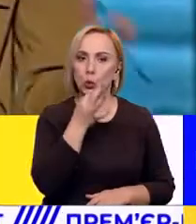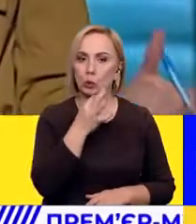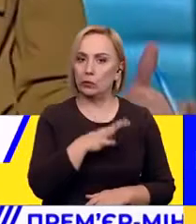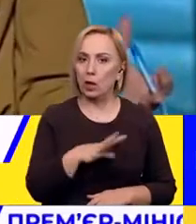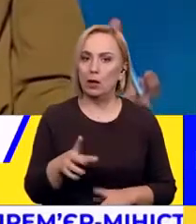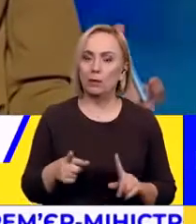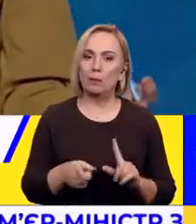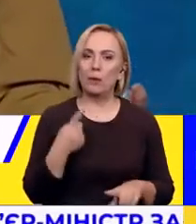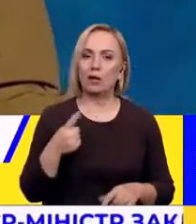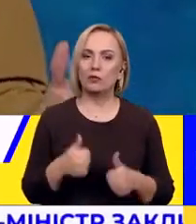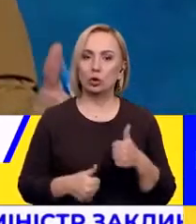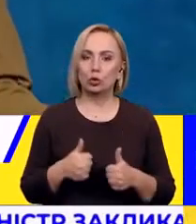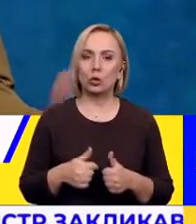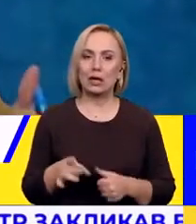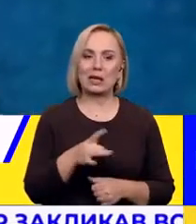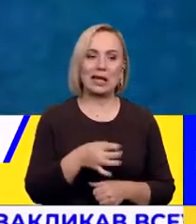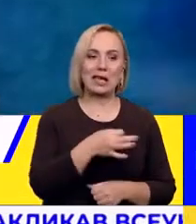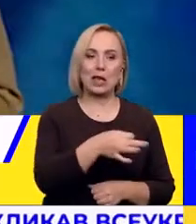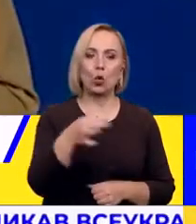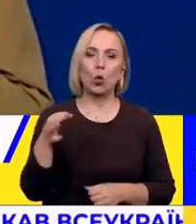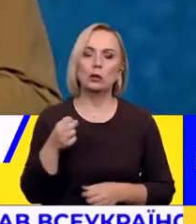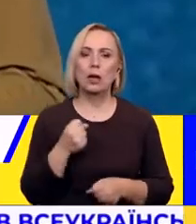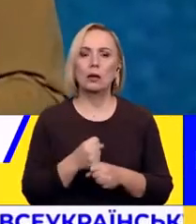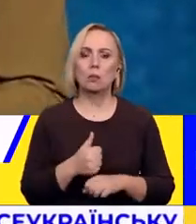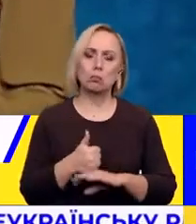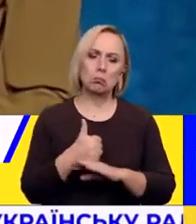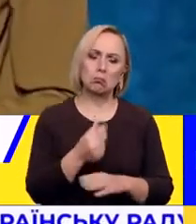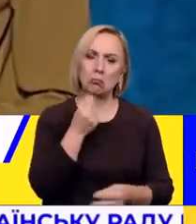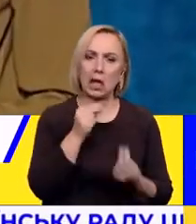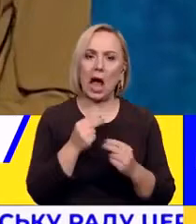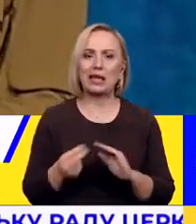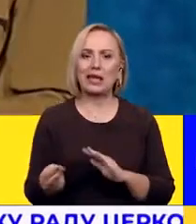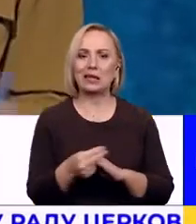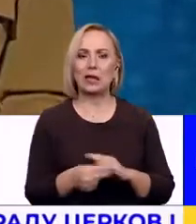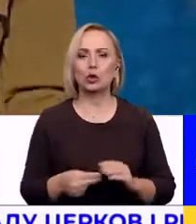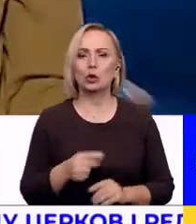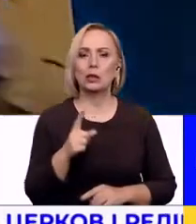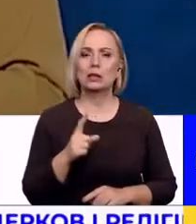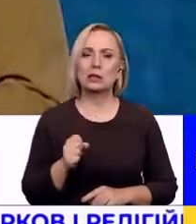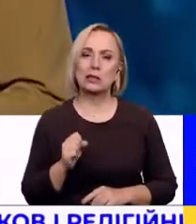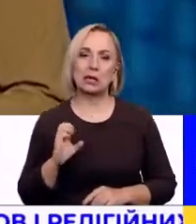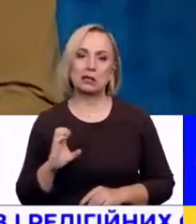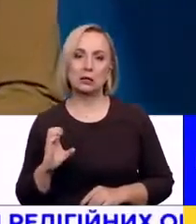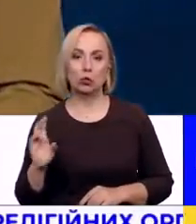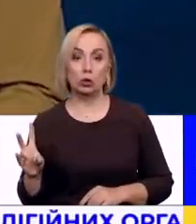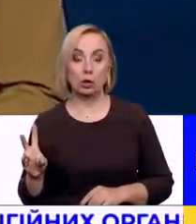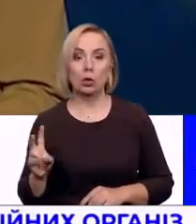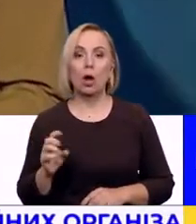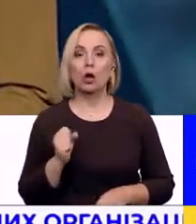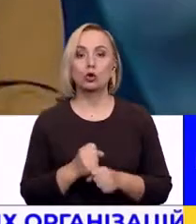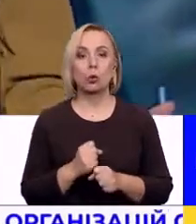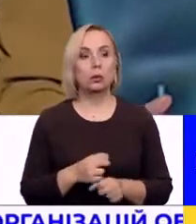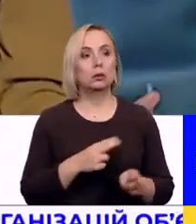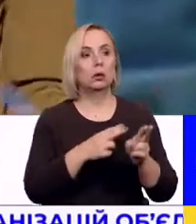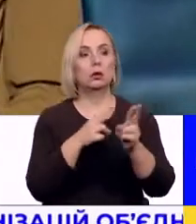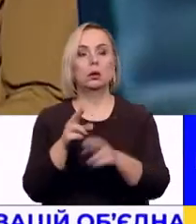в регіони і працював VIP-агітатором за «Слуг народу». Він тоді міг зробити зовсім інше коло і поїхати лікарнями,